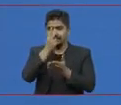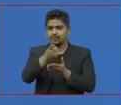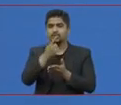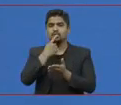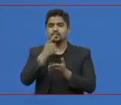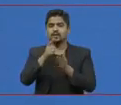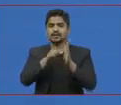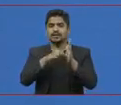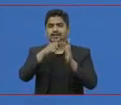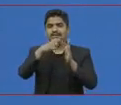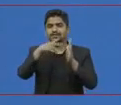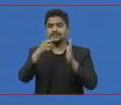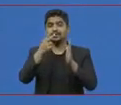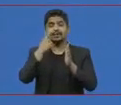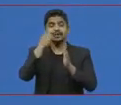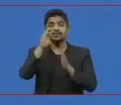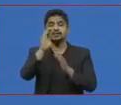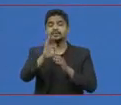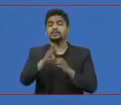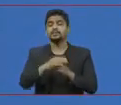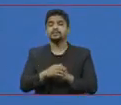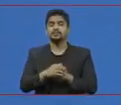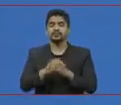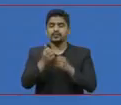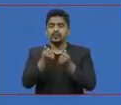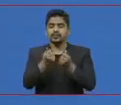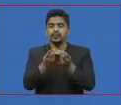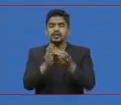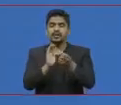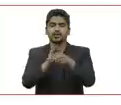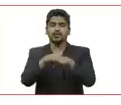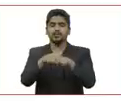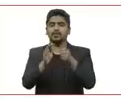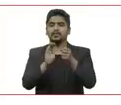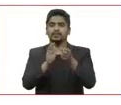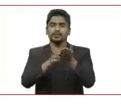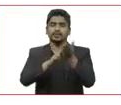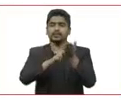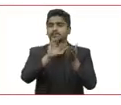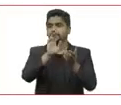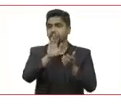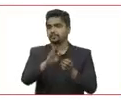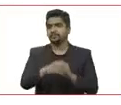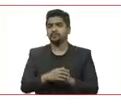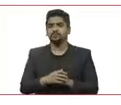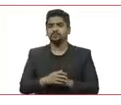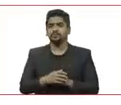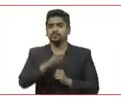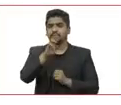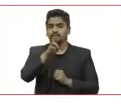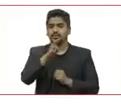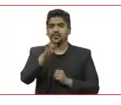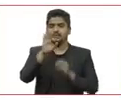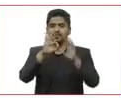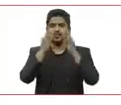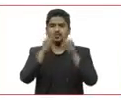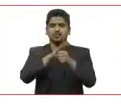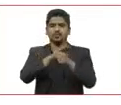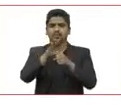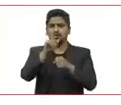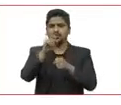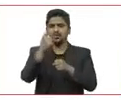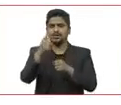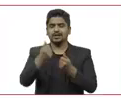यो ग्राफमा के देख्छौँ भने यो सङ्ख्या अझै पनि बढी नै रहेको छ र अहिले विश्वभर प्रति 10